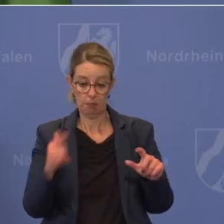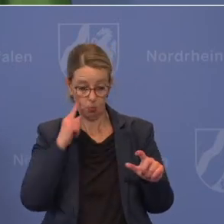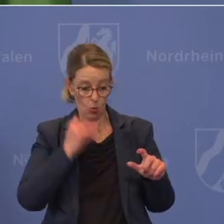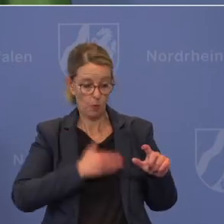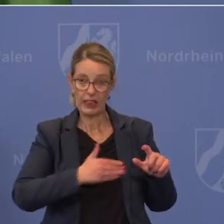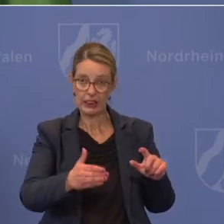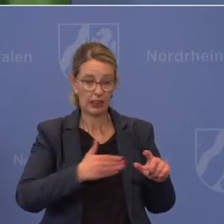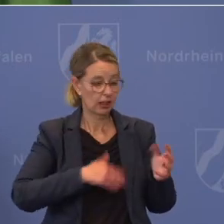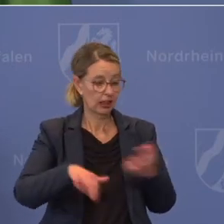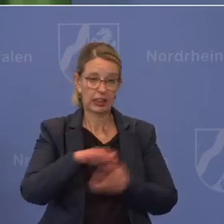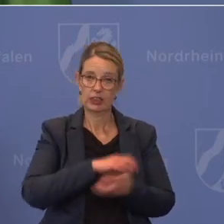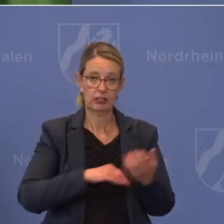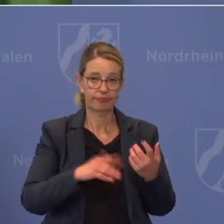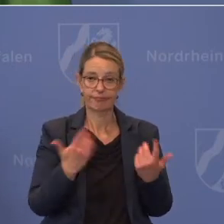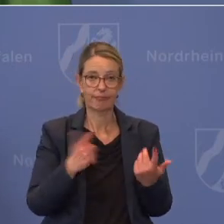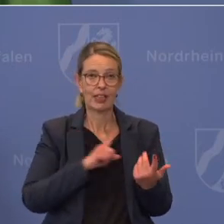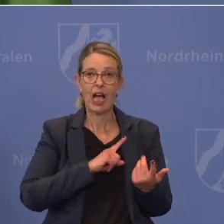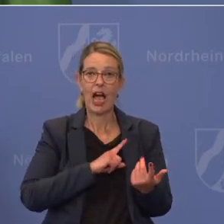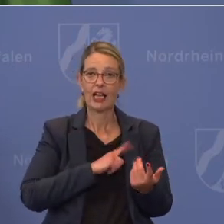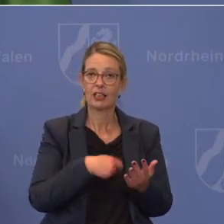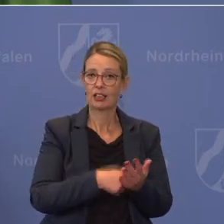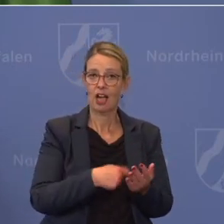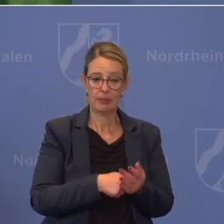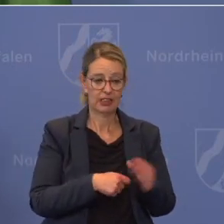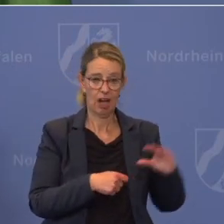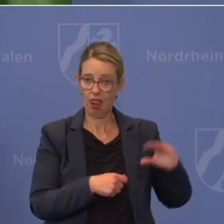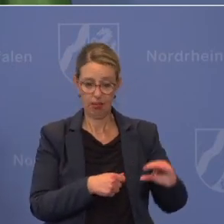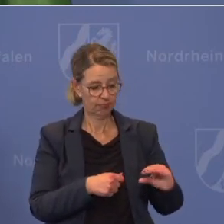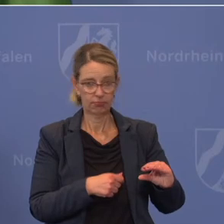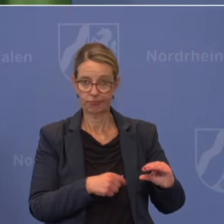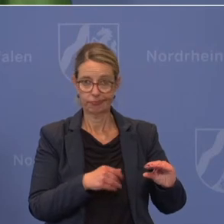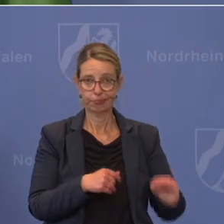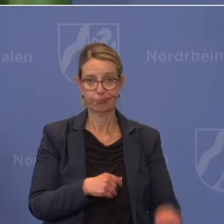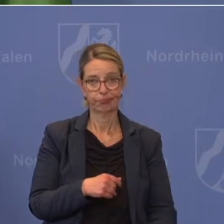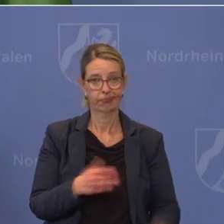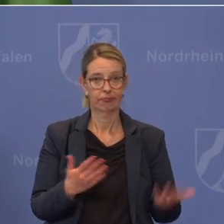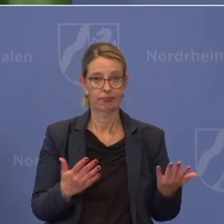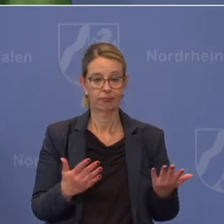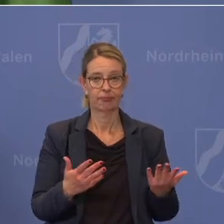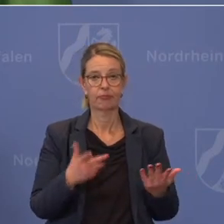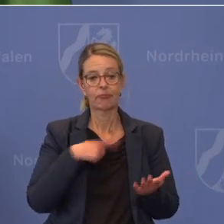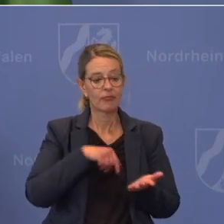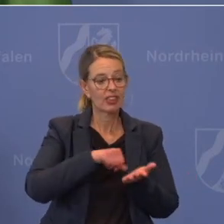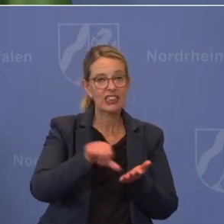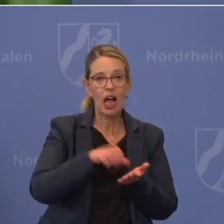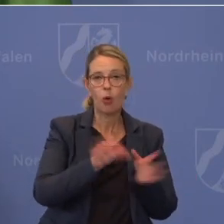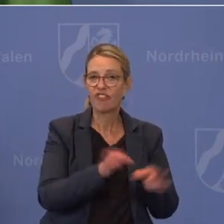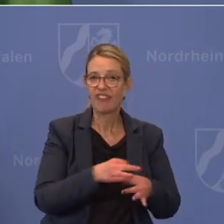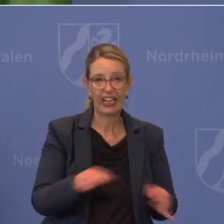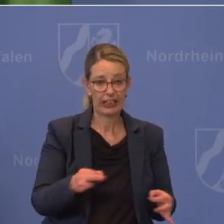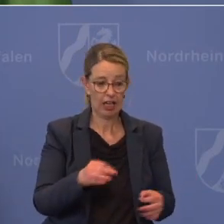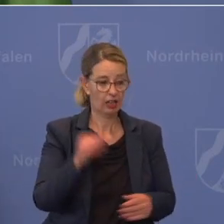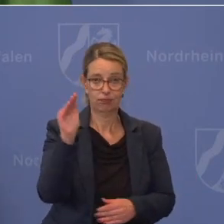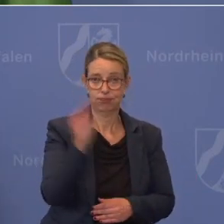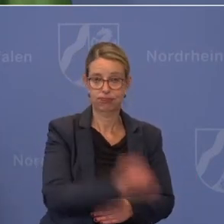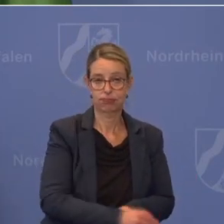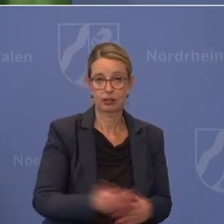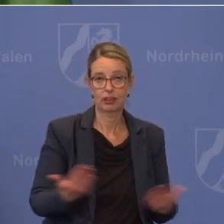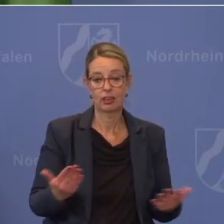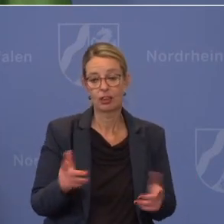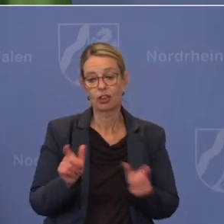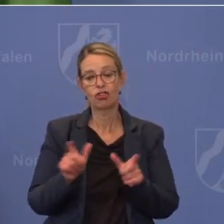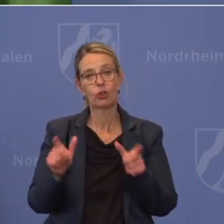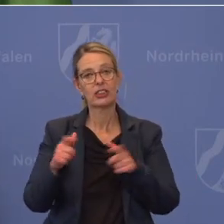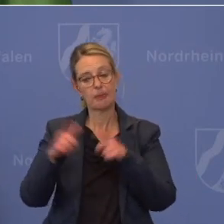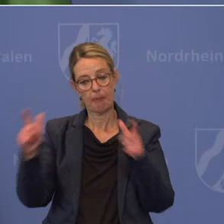derzeitigen Krise ein Abschmelzen der Eigenkapitaldecke und eine Verschlechterung der Bonität. Hierzu muss auch das Schutzpaket